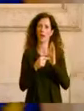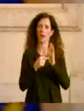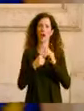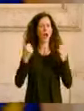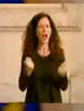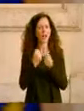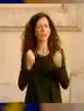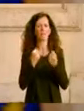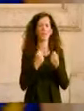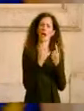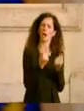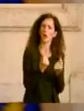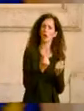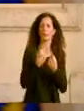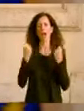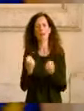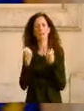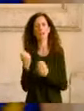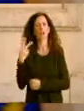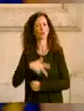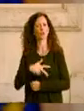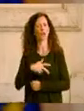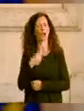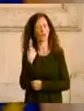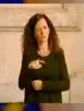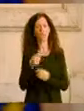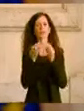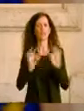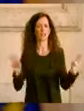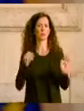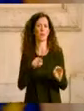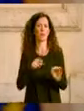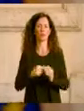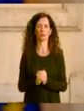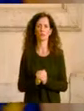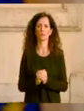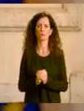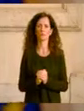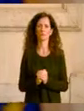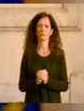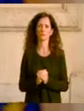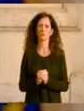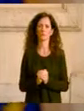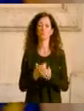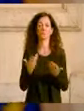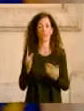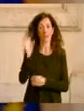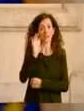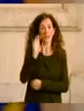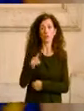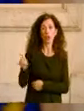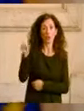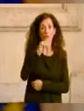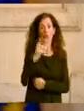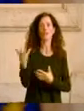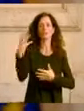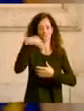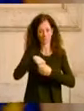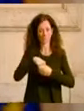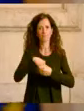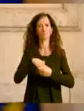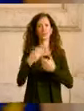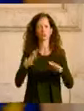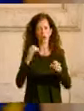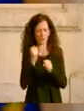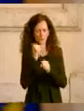attività economiche e in tutte le attività sociali. È per questo che le abbiamo coinvolte e che hanno già elaborato protocolli